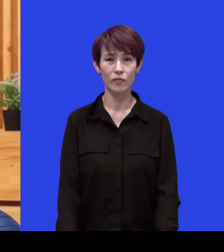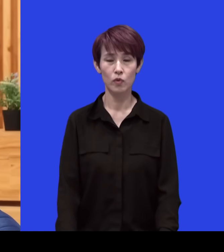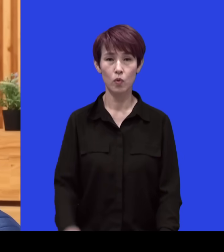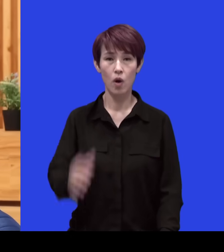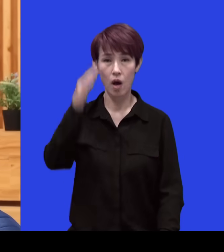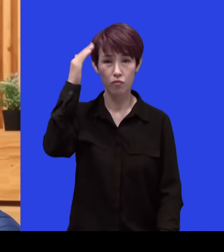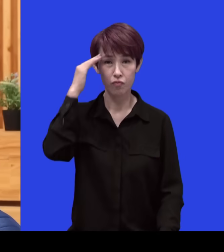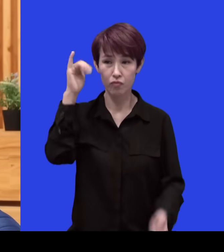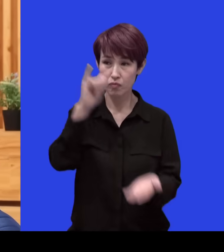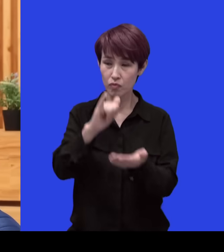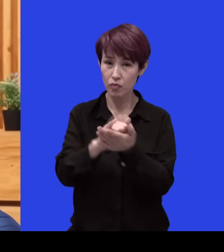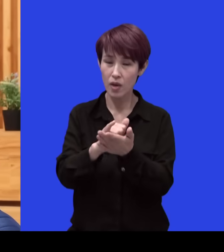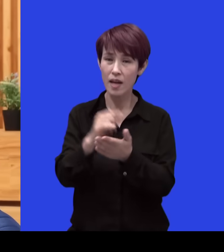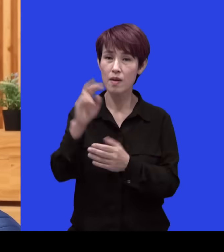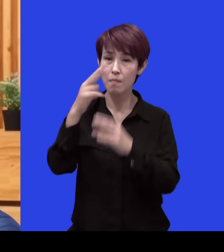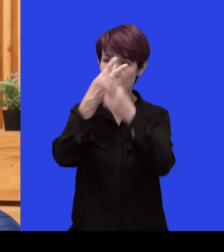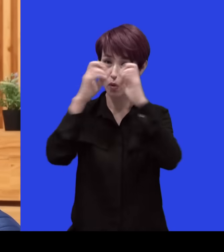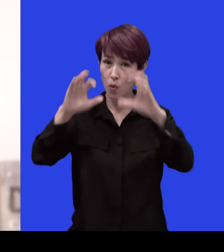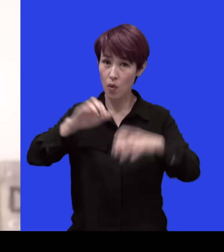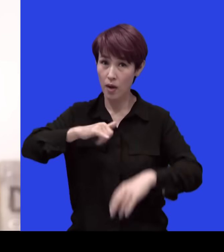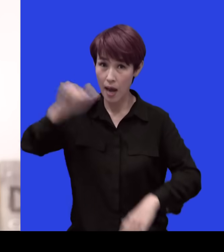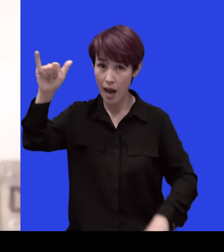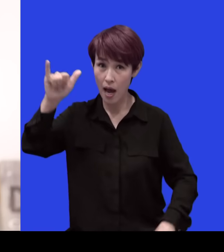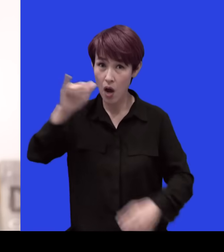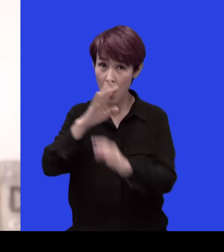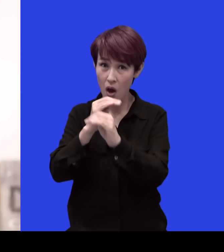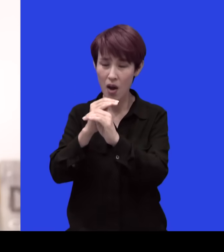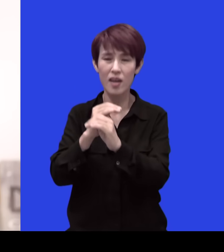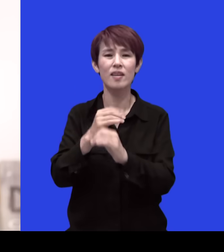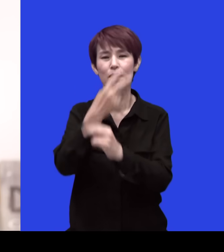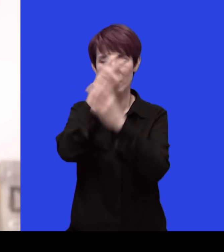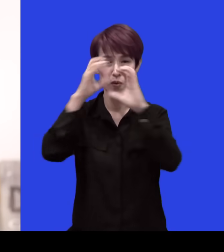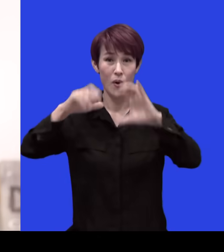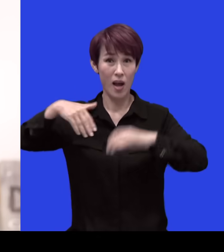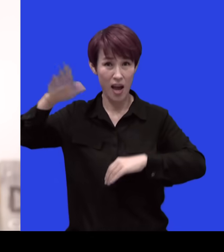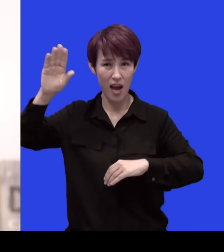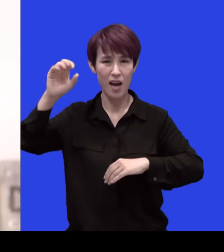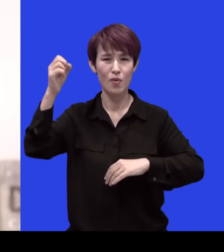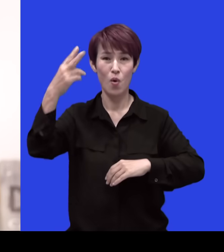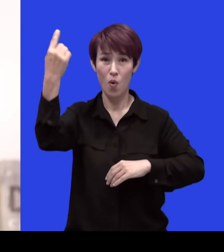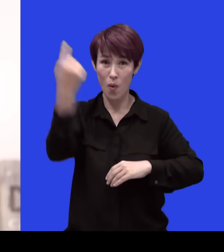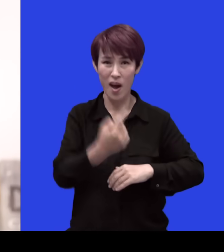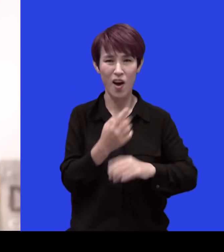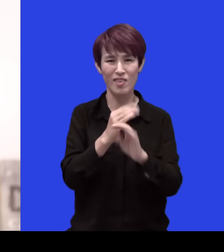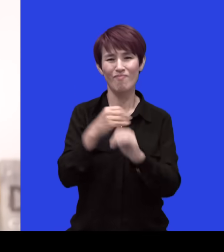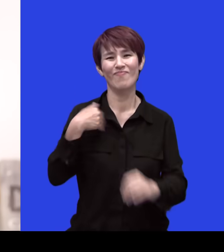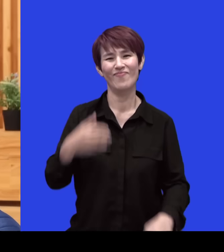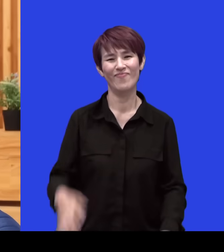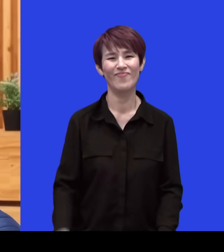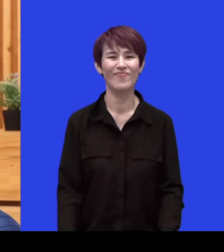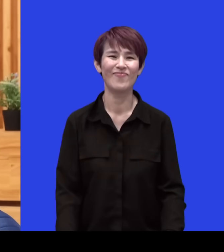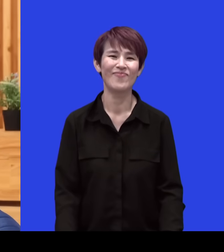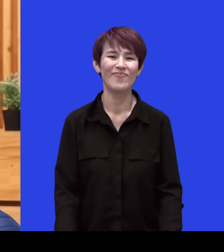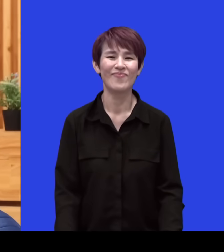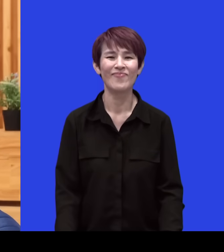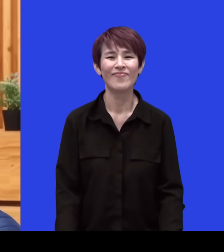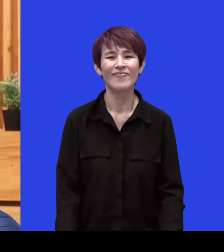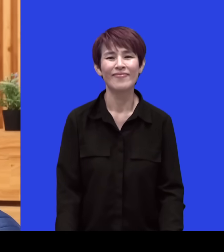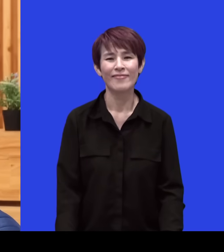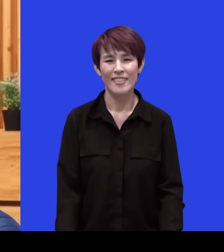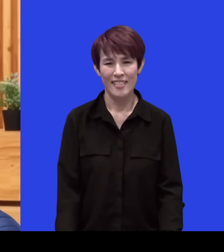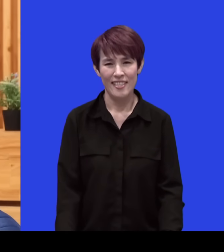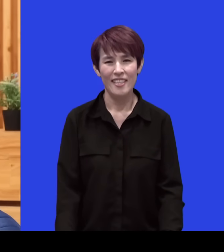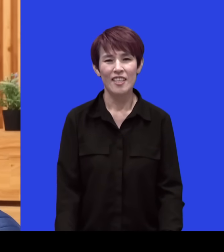돌아가시나요, 멕시코로? 네. 예. 예, 이제 돌아가면 언제 다시 올지 모르죠. 아이고. 앞으로